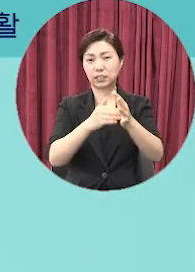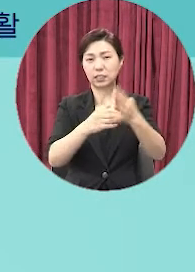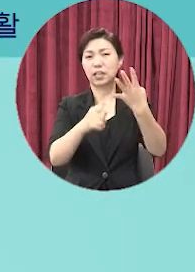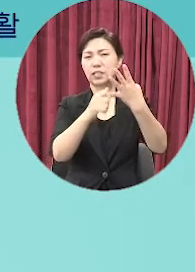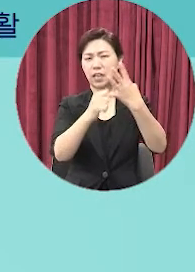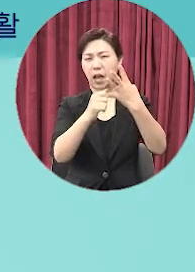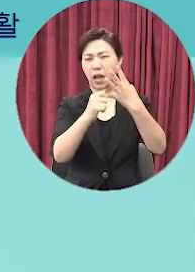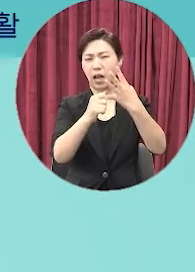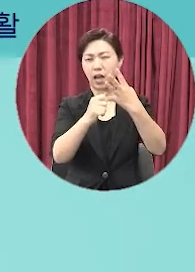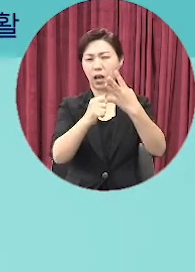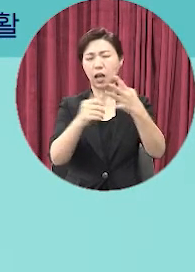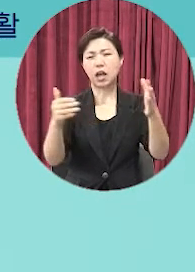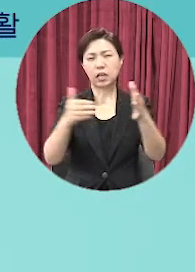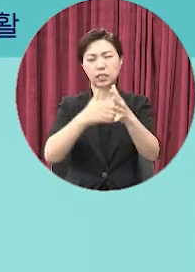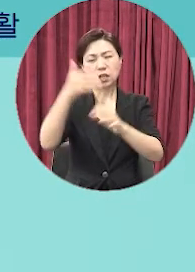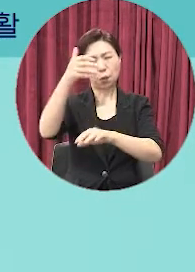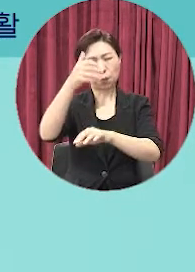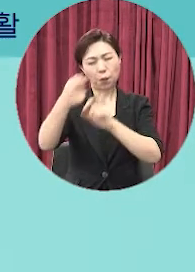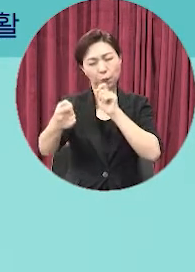있습니다.